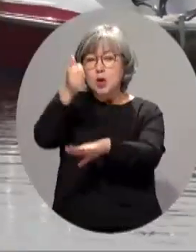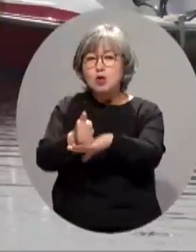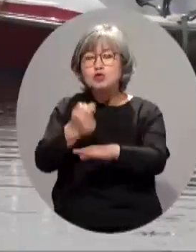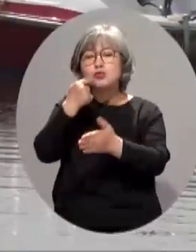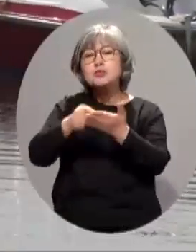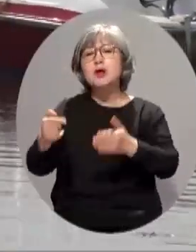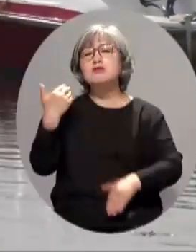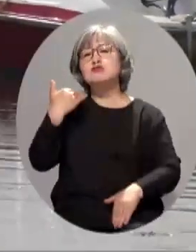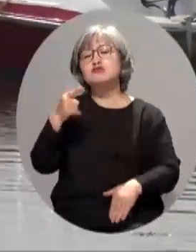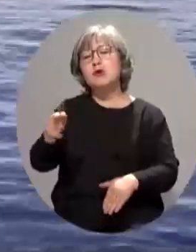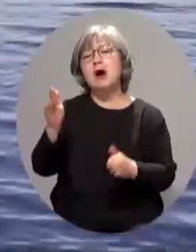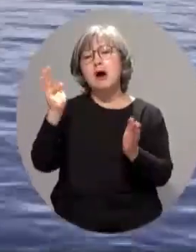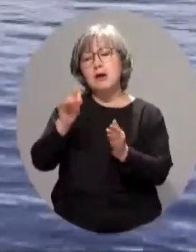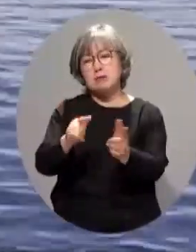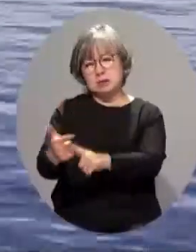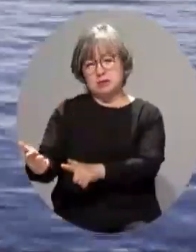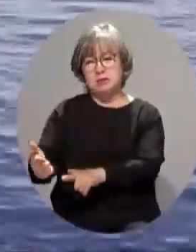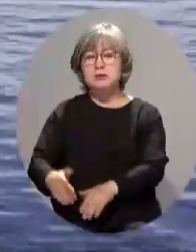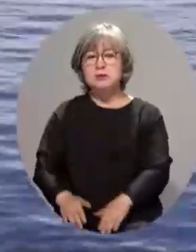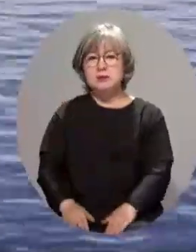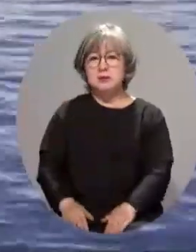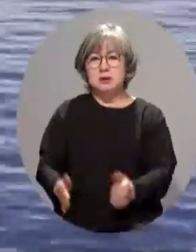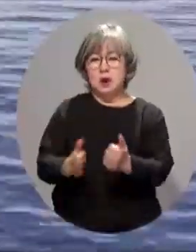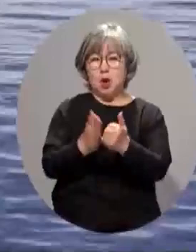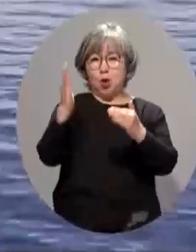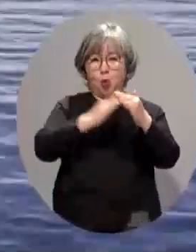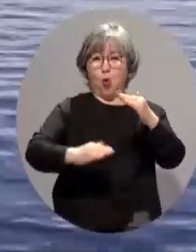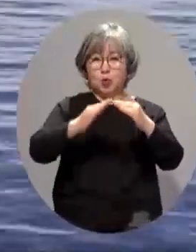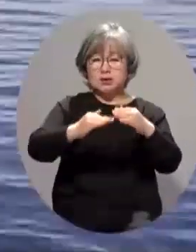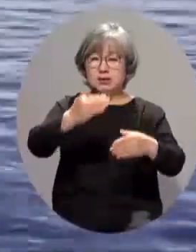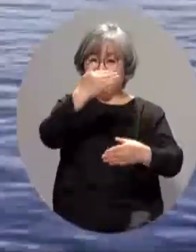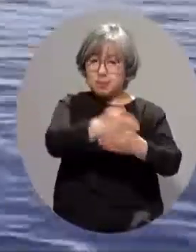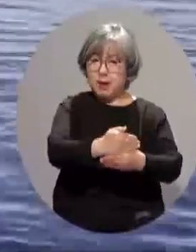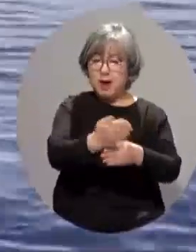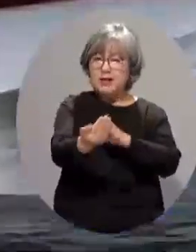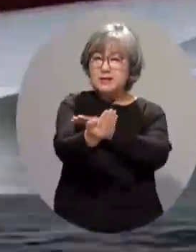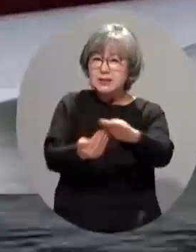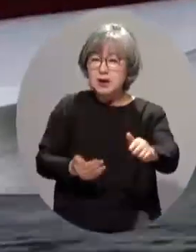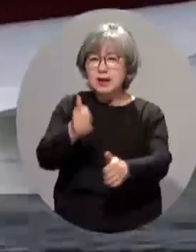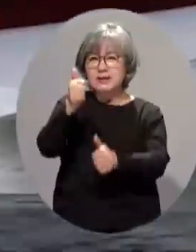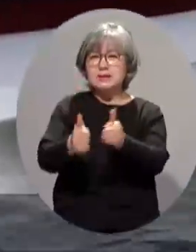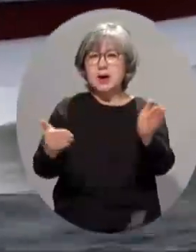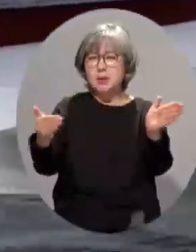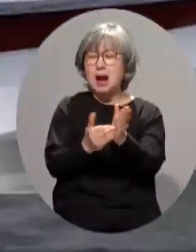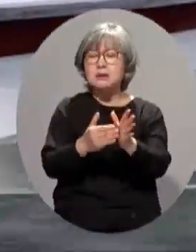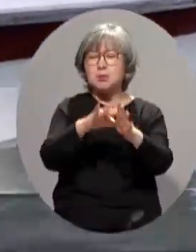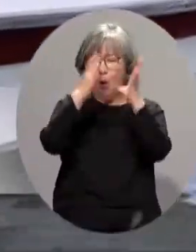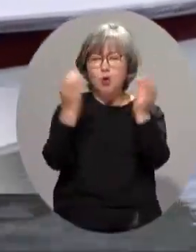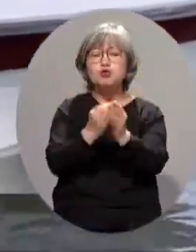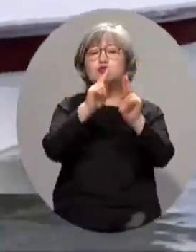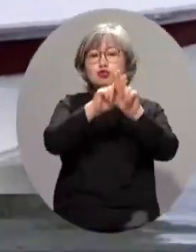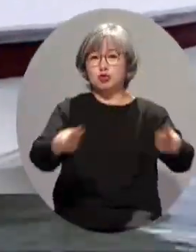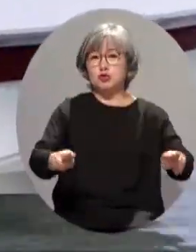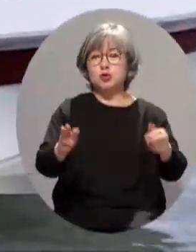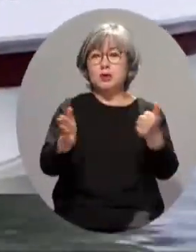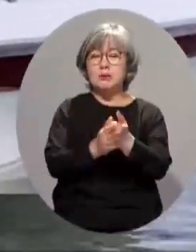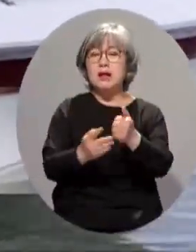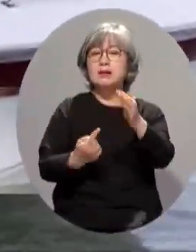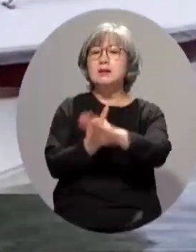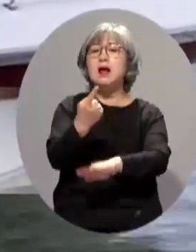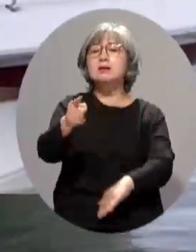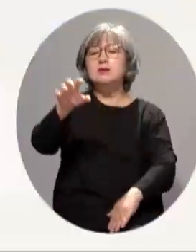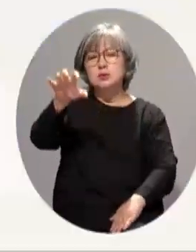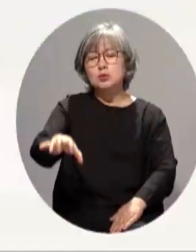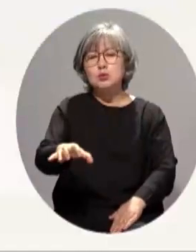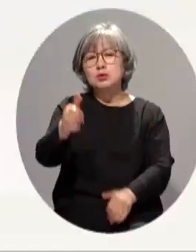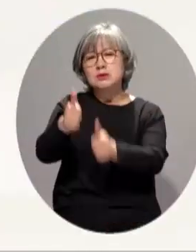응시생들에게 전가되는 상황. 공식 폐관일 이전에 접수된 시험까지 취소되면서 10여 명이 타 지역에서